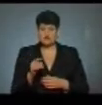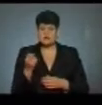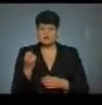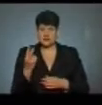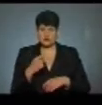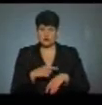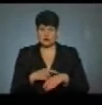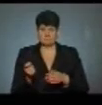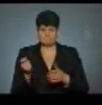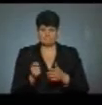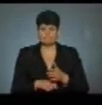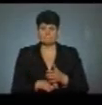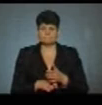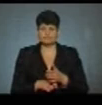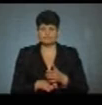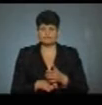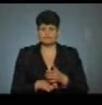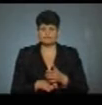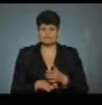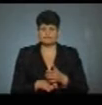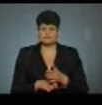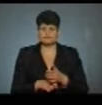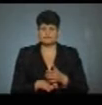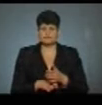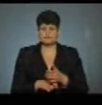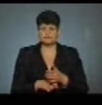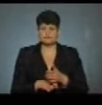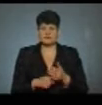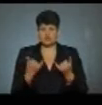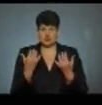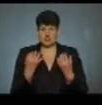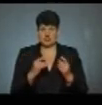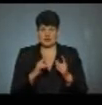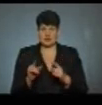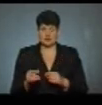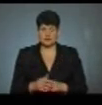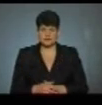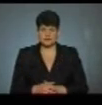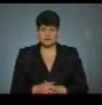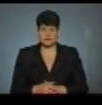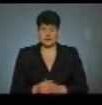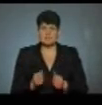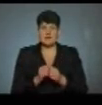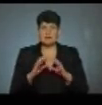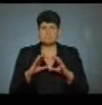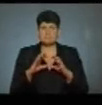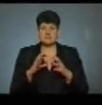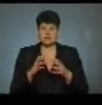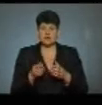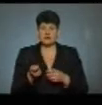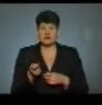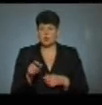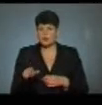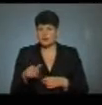12-ї години все закривається. Сьогодні ще їхали ми. Біля міжнародної автобусної каси людей